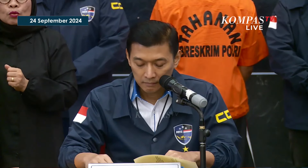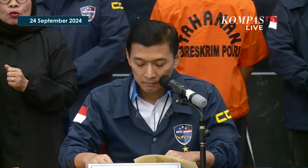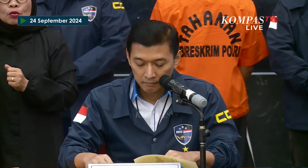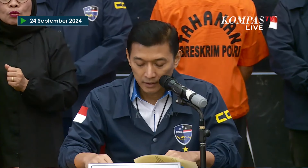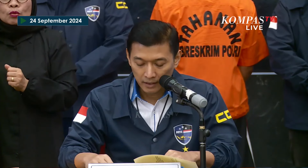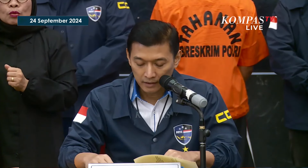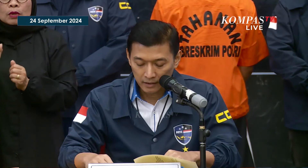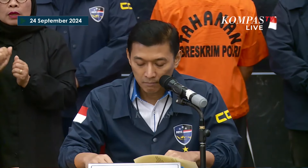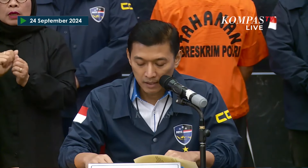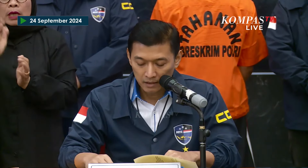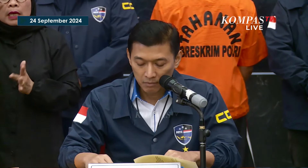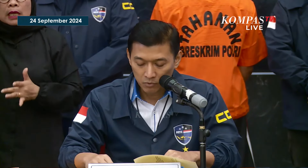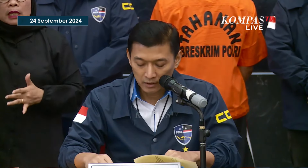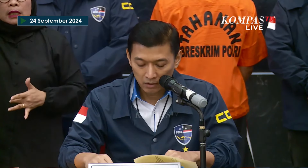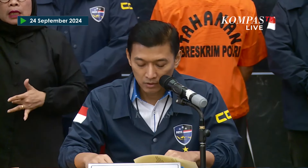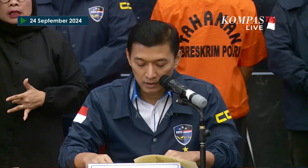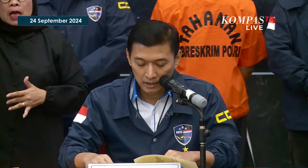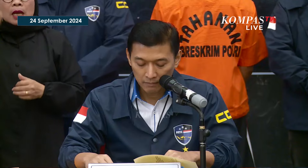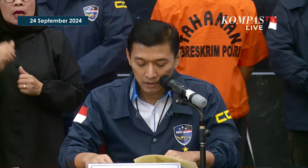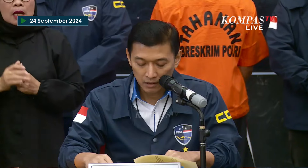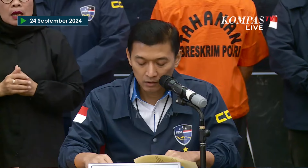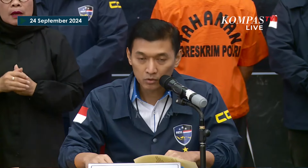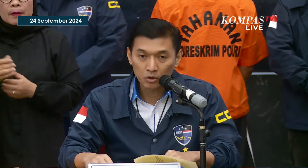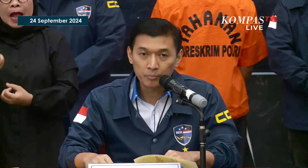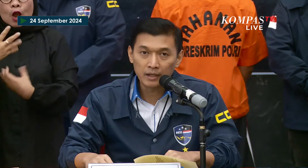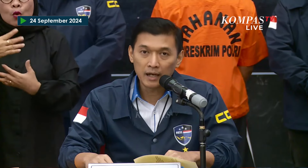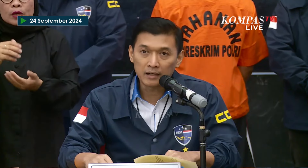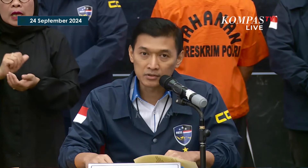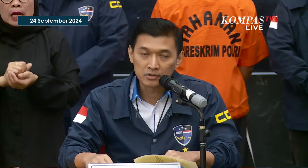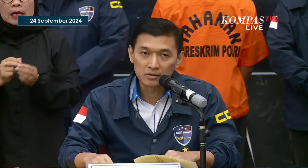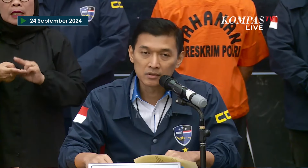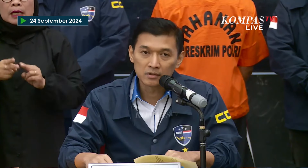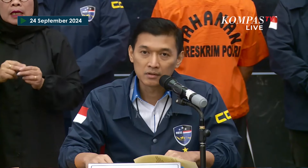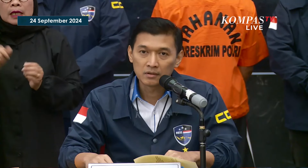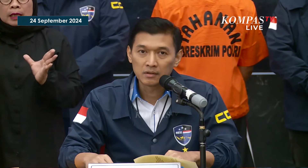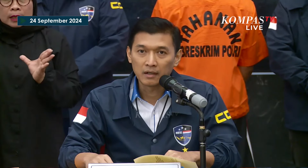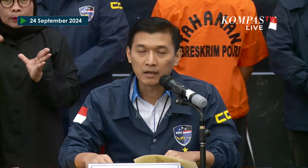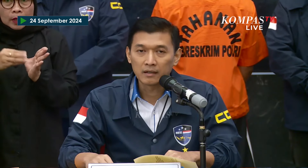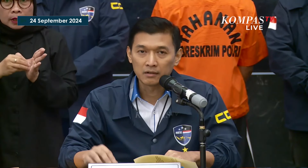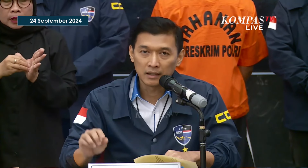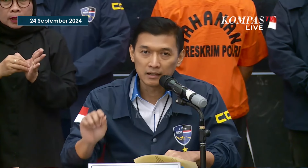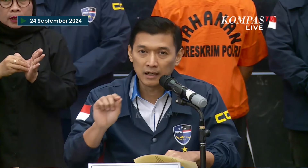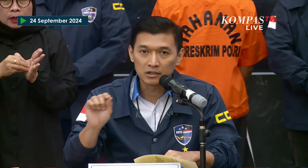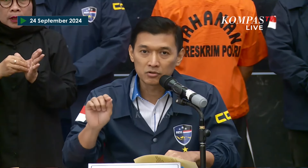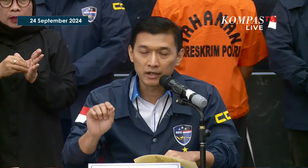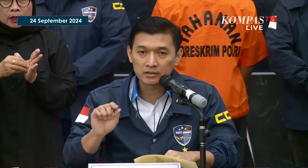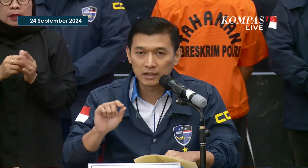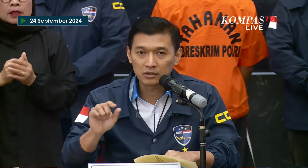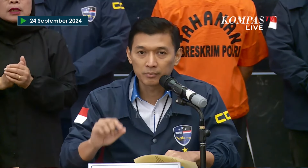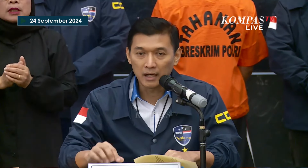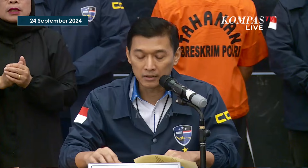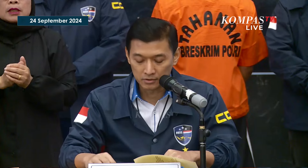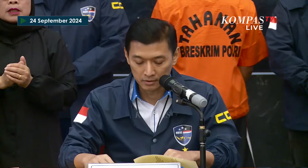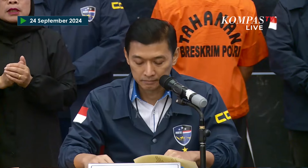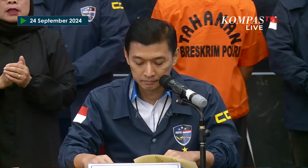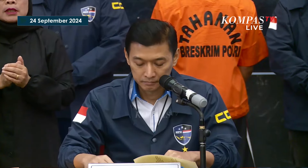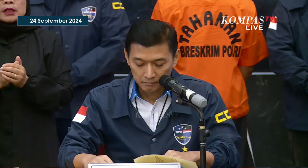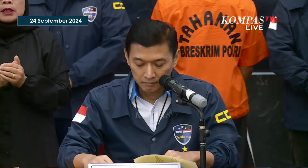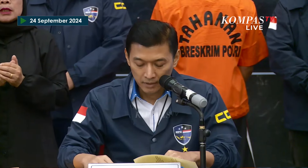Tersangka BAG kembali membuat akun dengan nama topiax. Ya, kalau tadi _x, sekarang